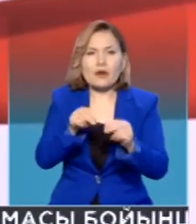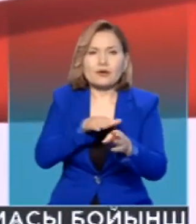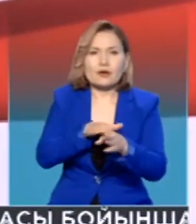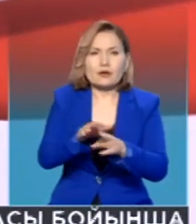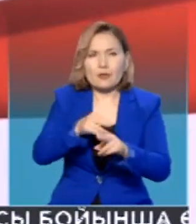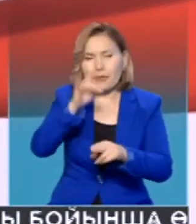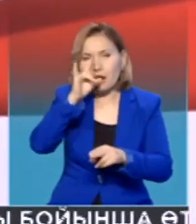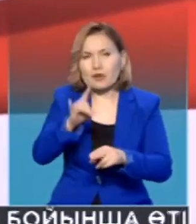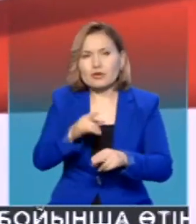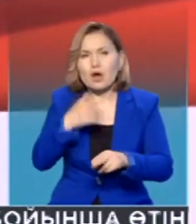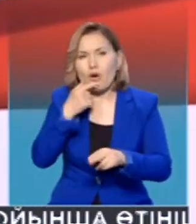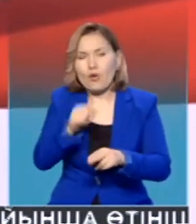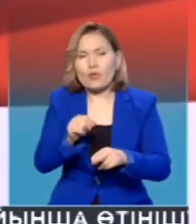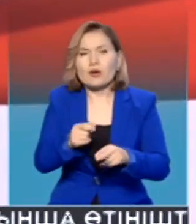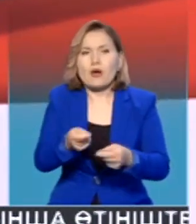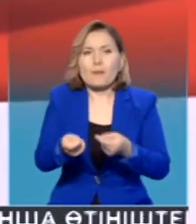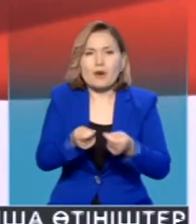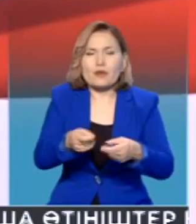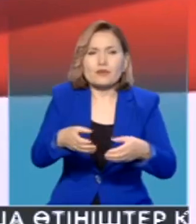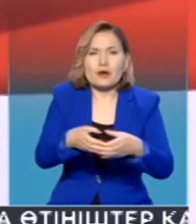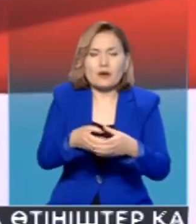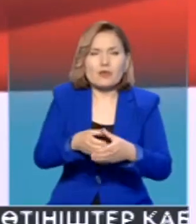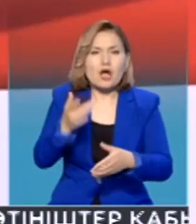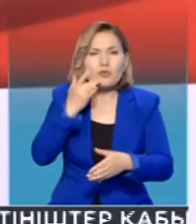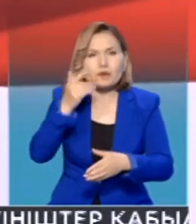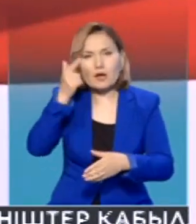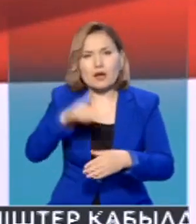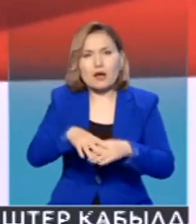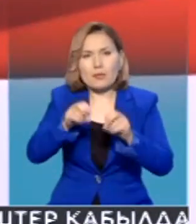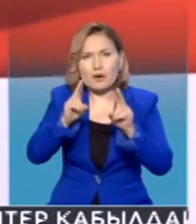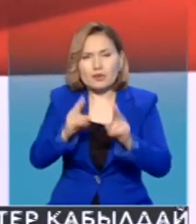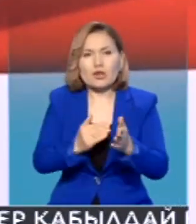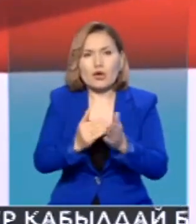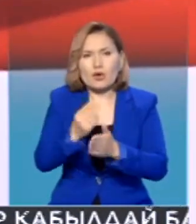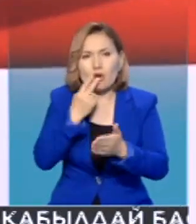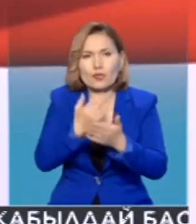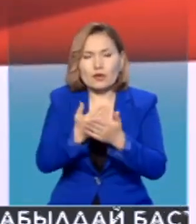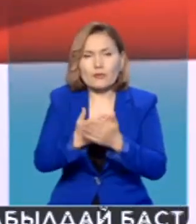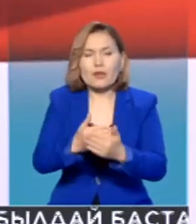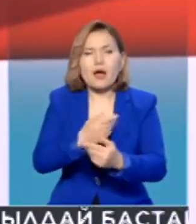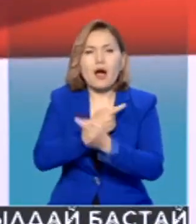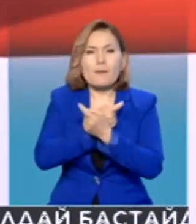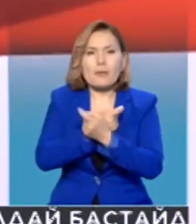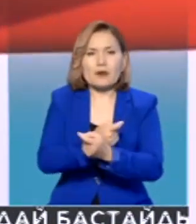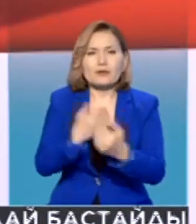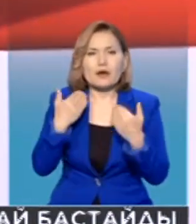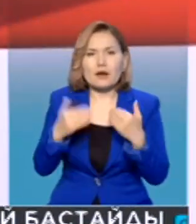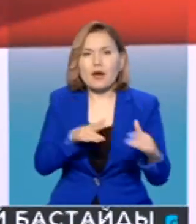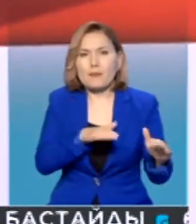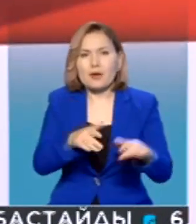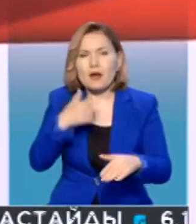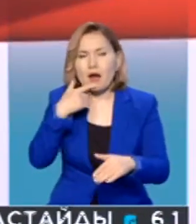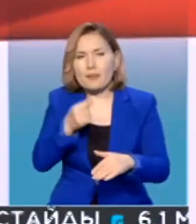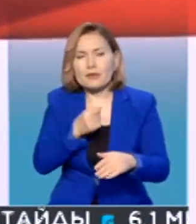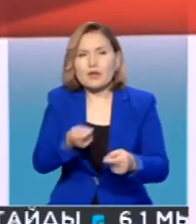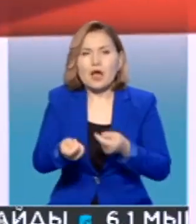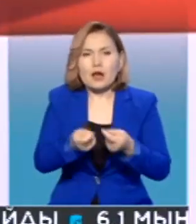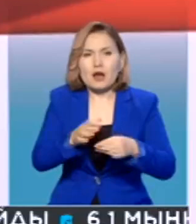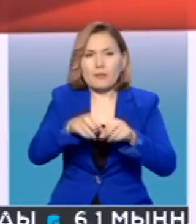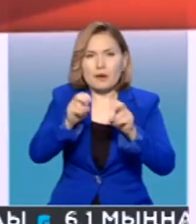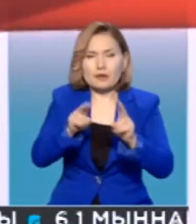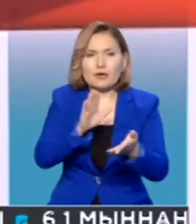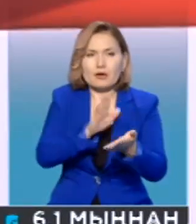Сондай-ақ еліміздің қорған саласында кәсіби білігі мен тәжірибесін жоғары екенін көрсеткен және батылдық әрекеттермен танылған әскери